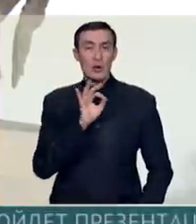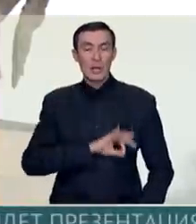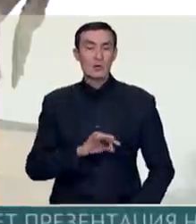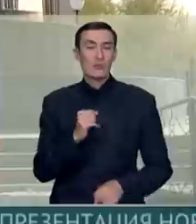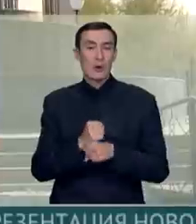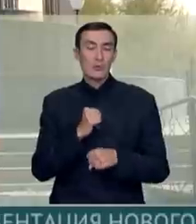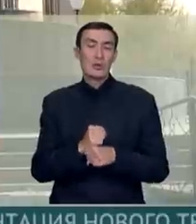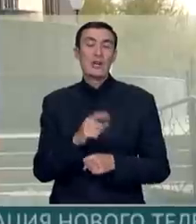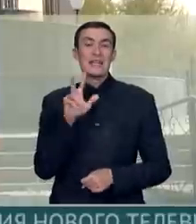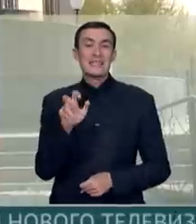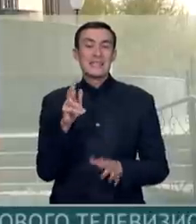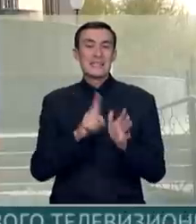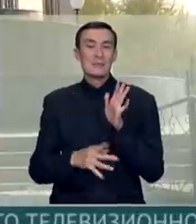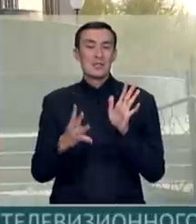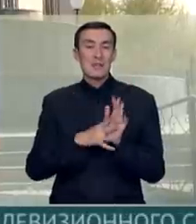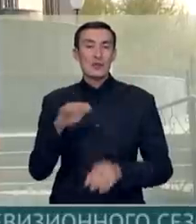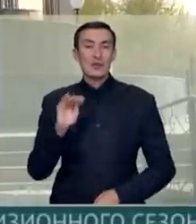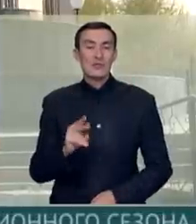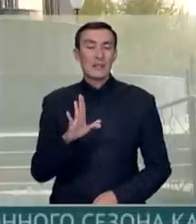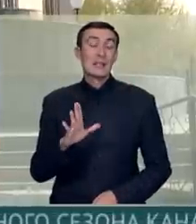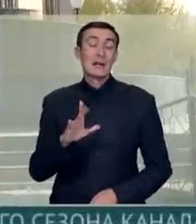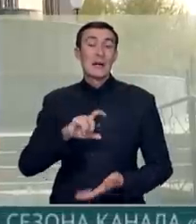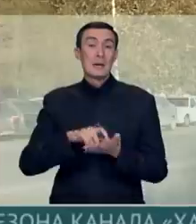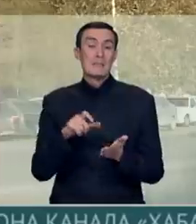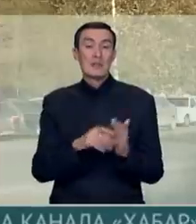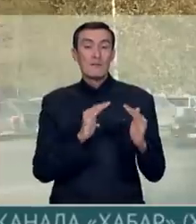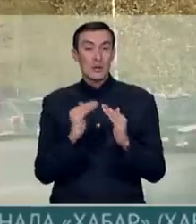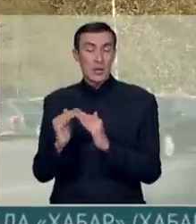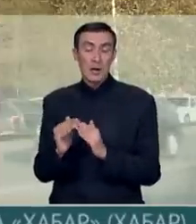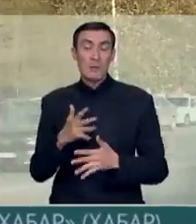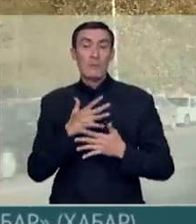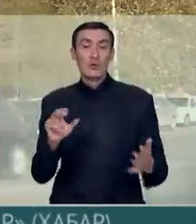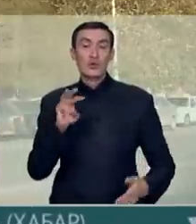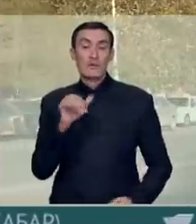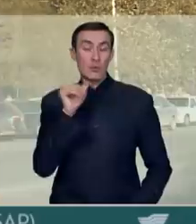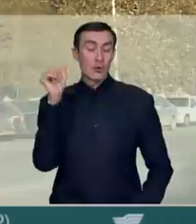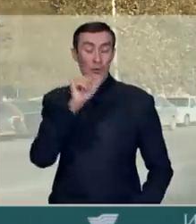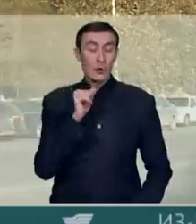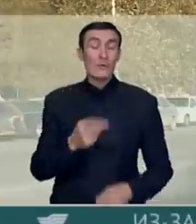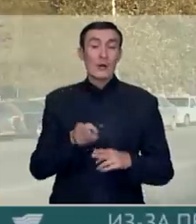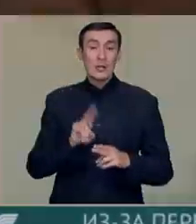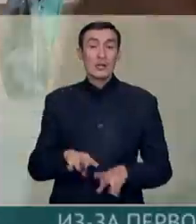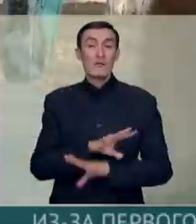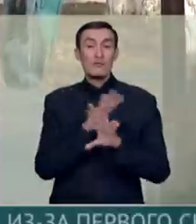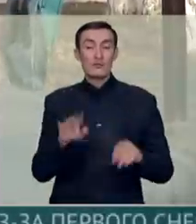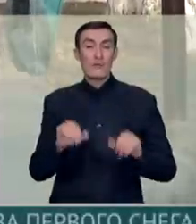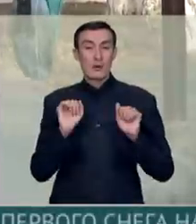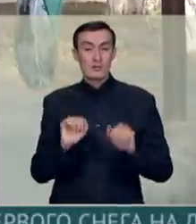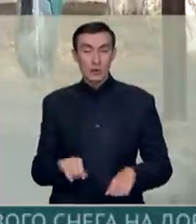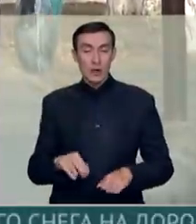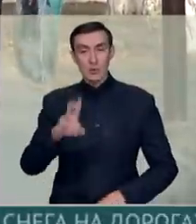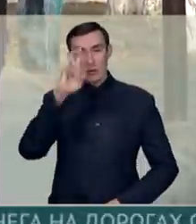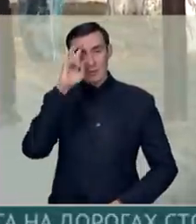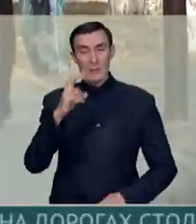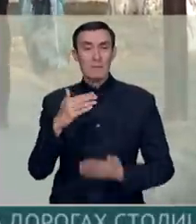введено 379 тысяч квадратных метров жилья, что на порядок больше, чем в прошлом году. Конечно, все это стало возможным благодаря